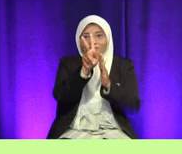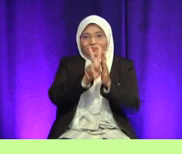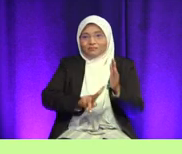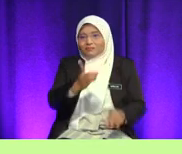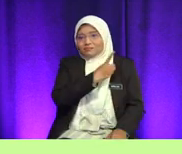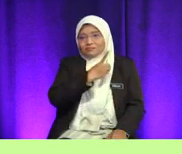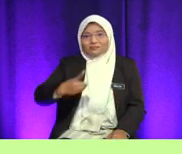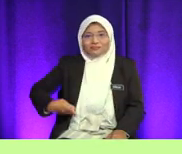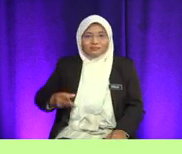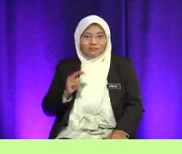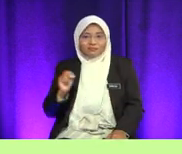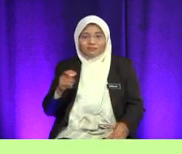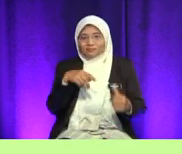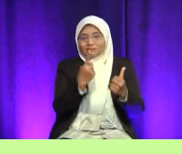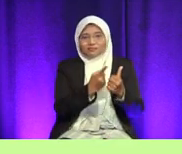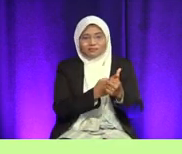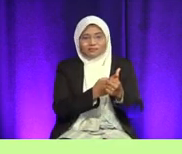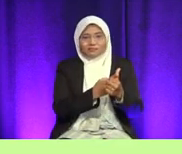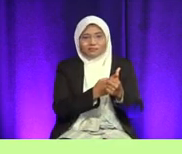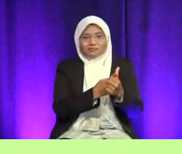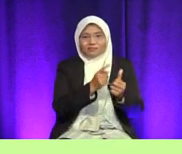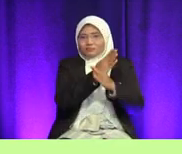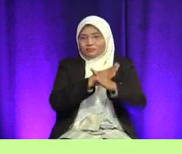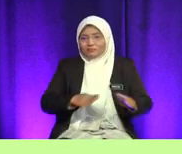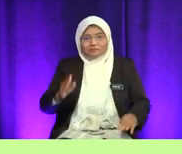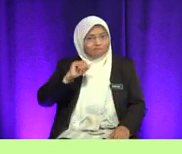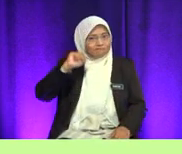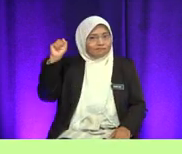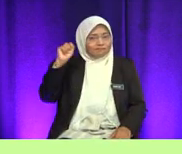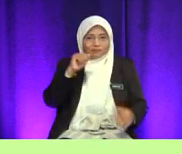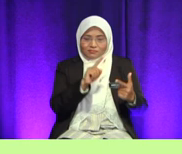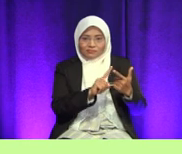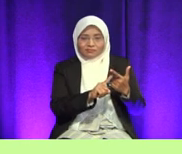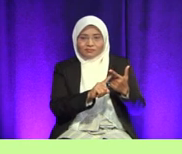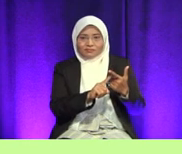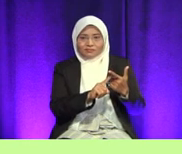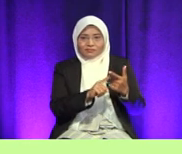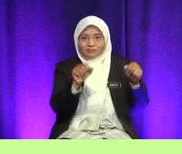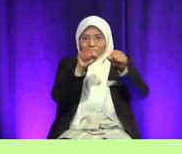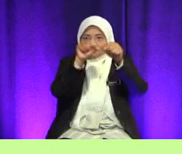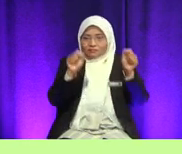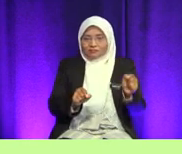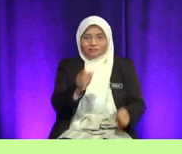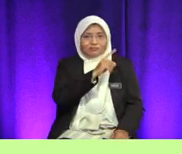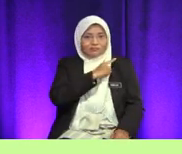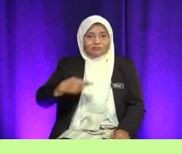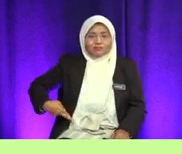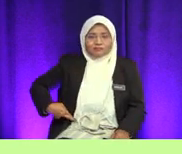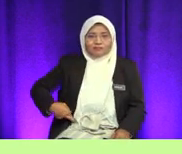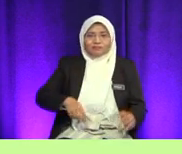ih Bebas Merdeka di sistem beraj si kesetiaan